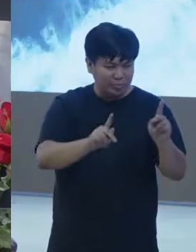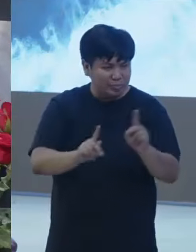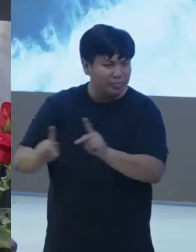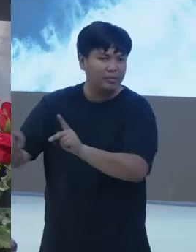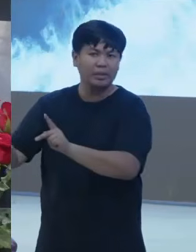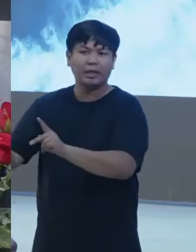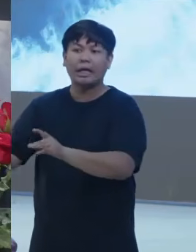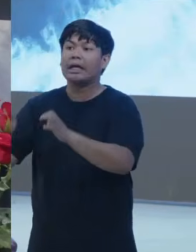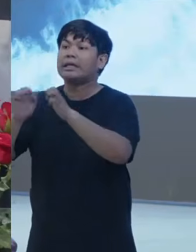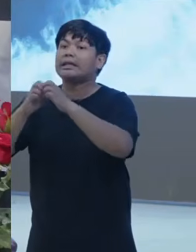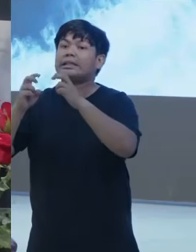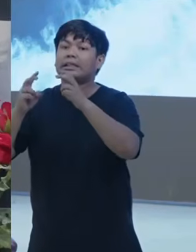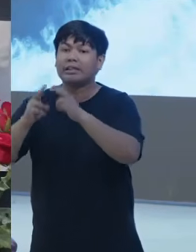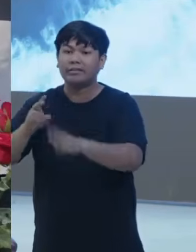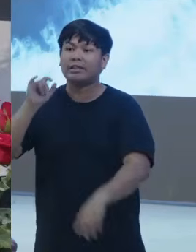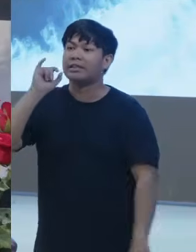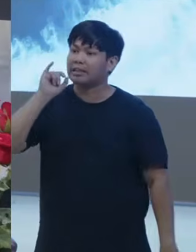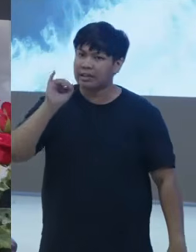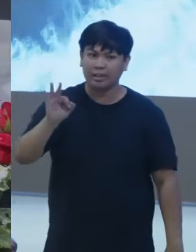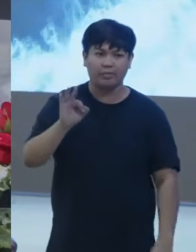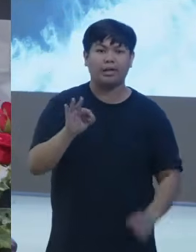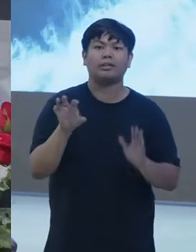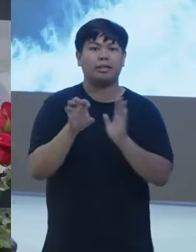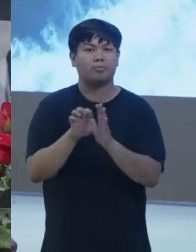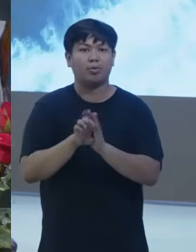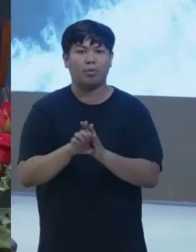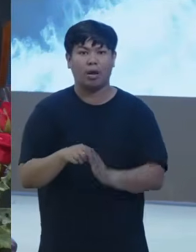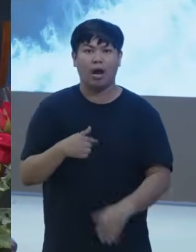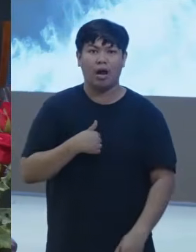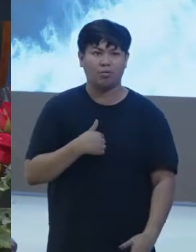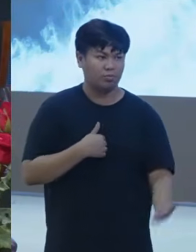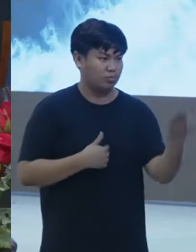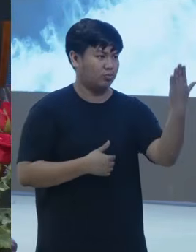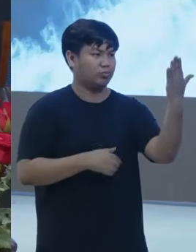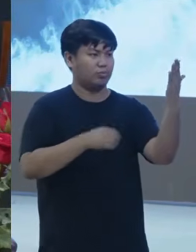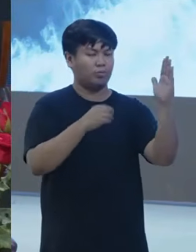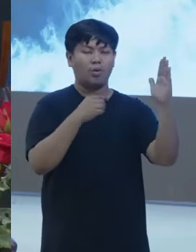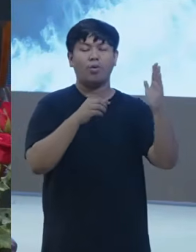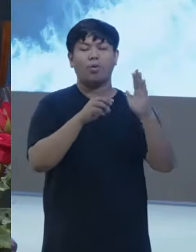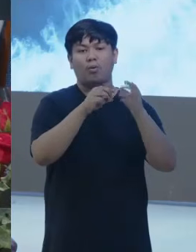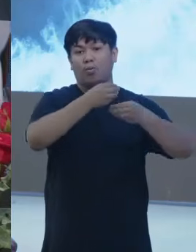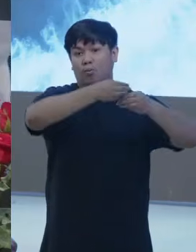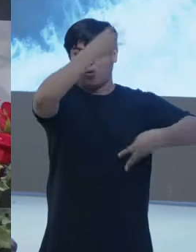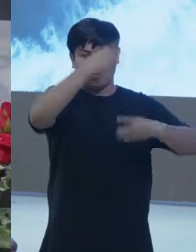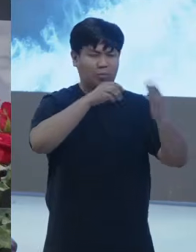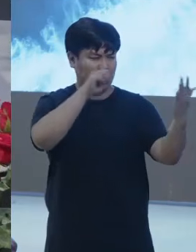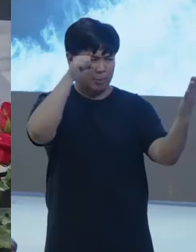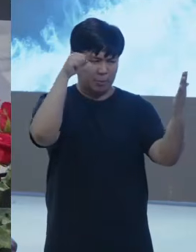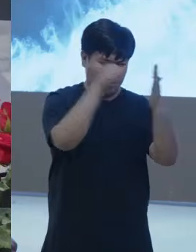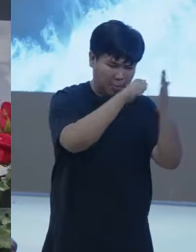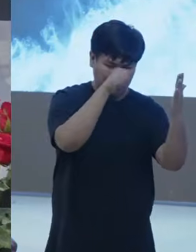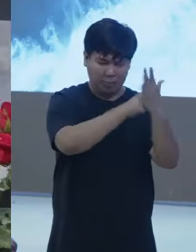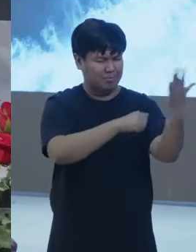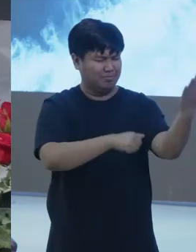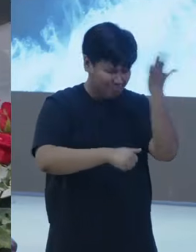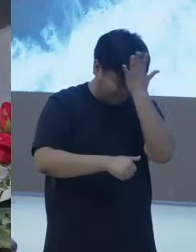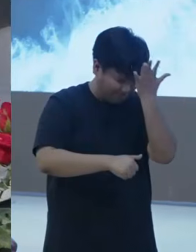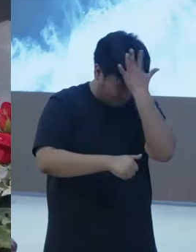Kahit na ano pang ihampas mo ang ulo mo sa dingding, hindi mo mababago ang kalooban ng Diyos.